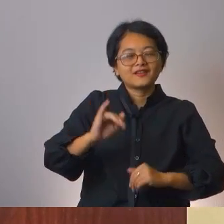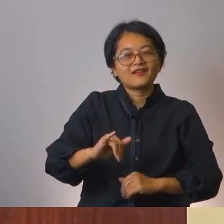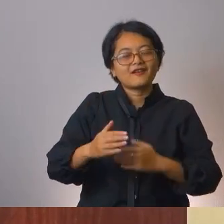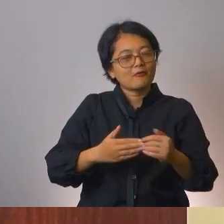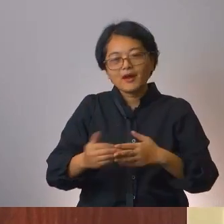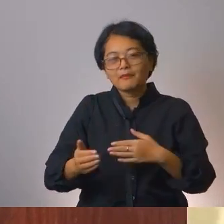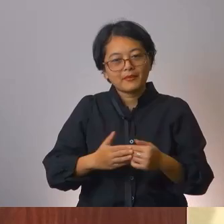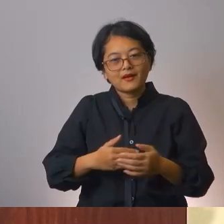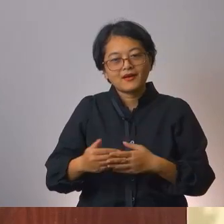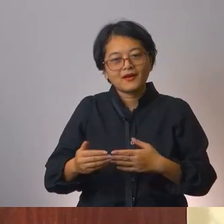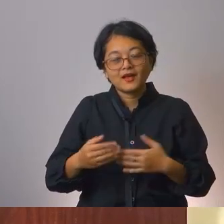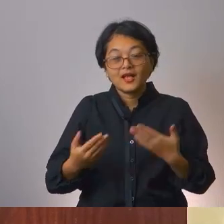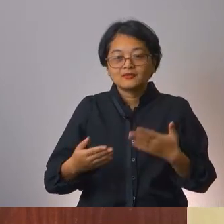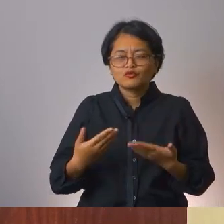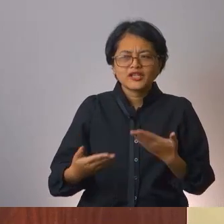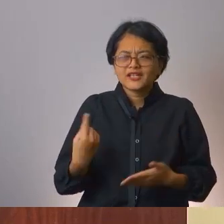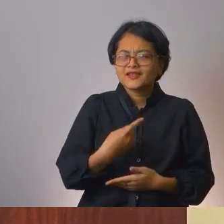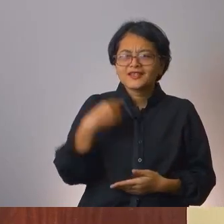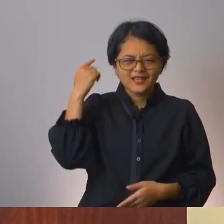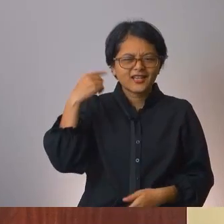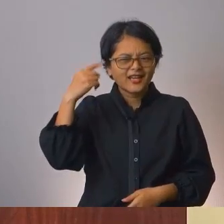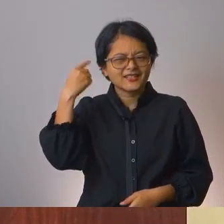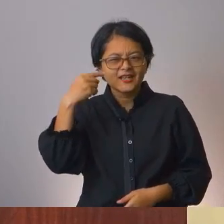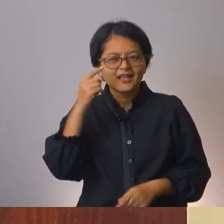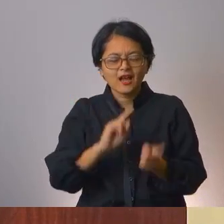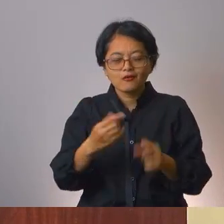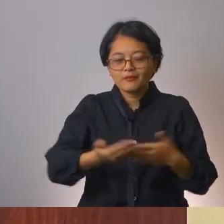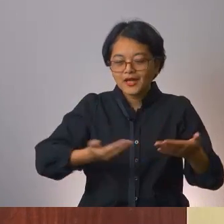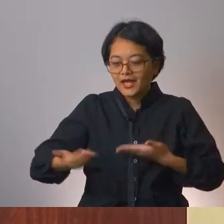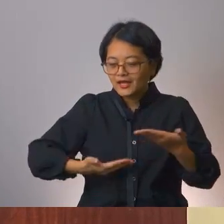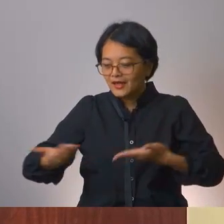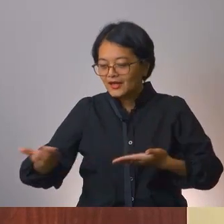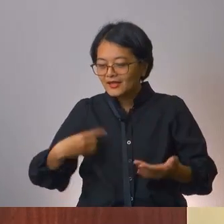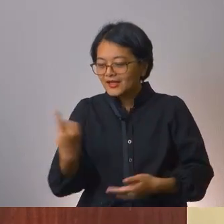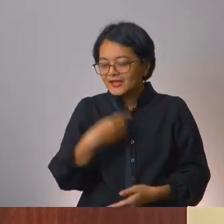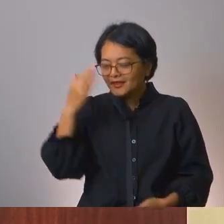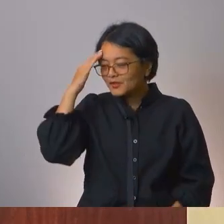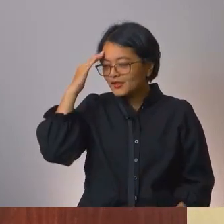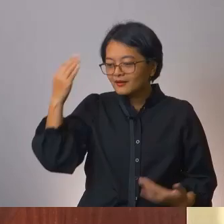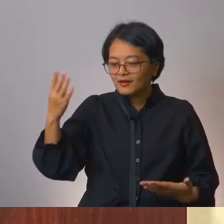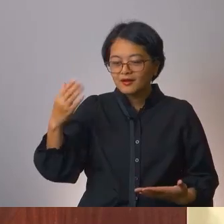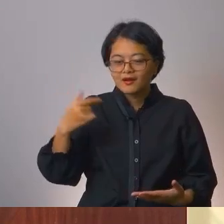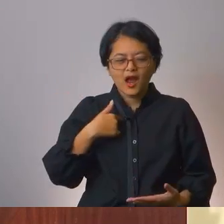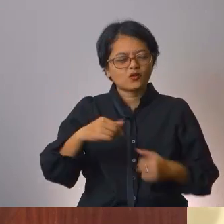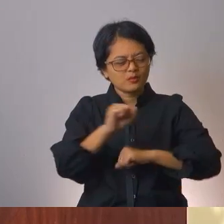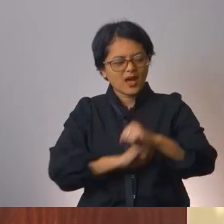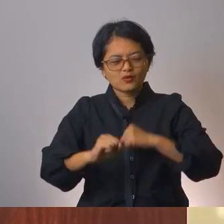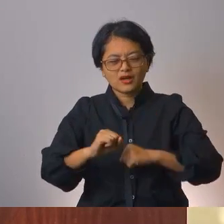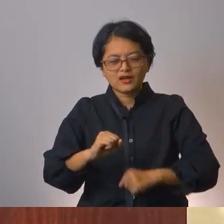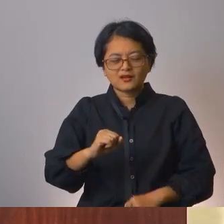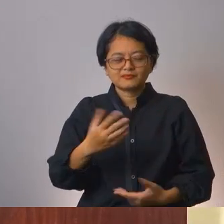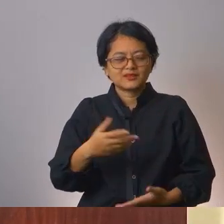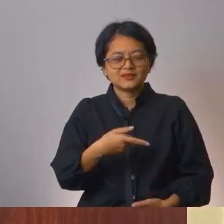sesuatu yang sebenarnya tidak pantas untuk kita lakukan? Kalau itu pernah terpikirkan, mari kita belajar dari apa yang